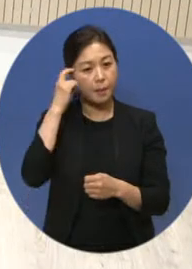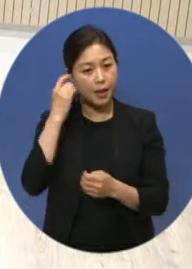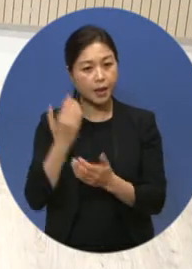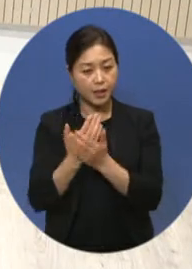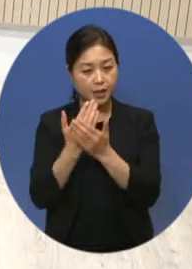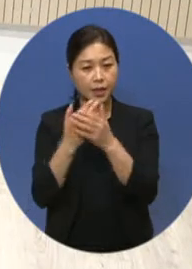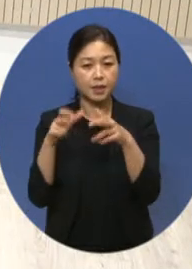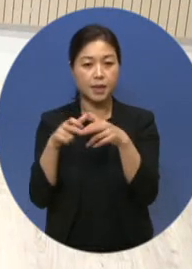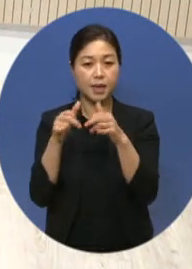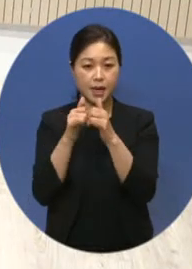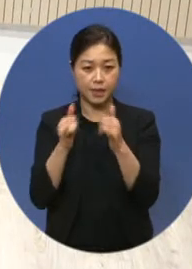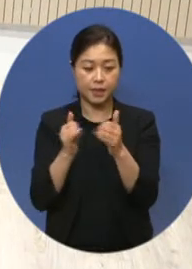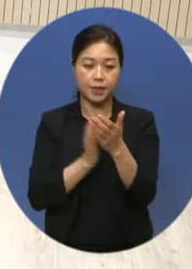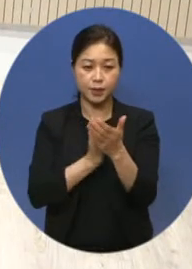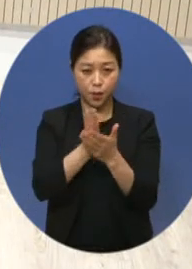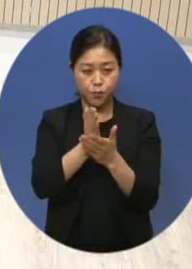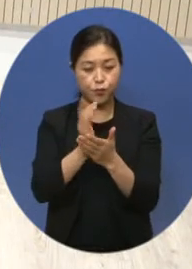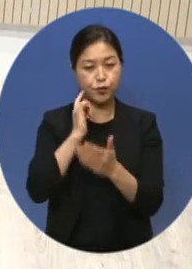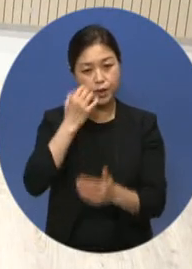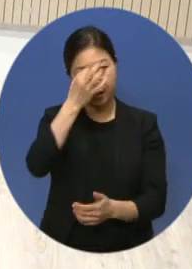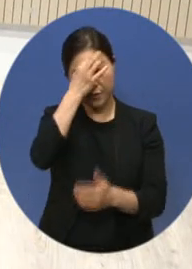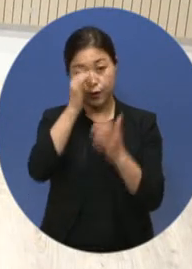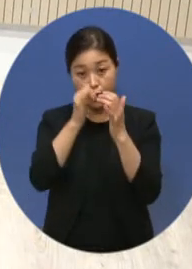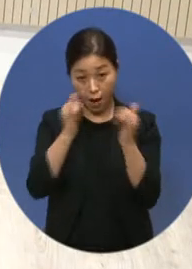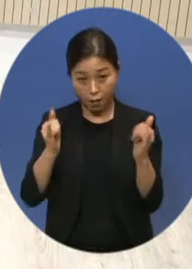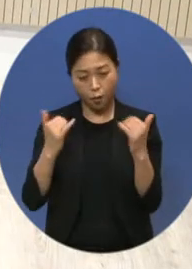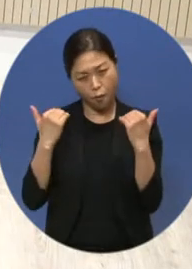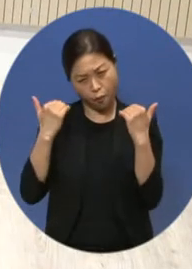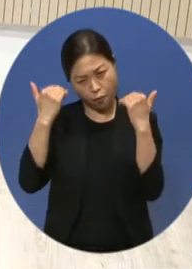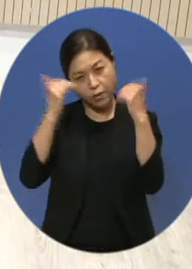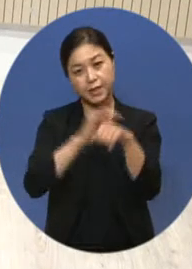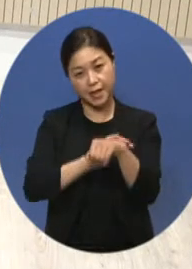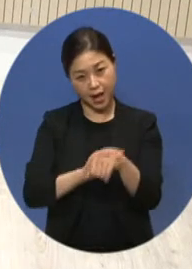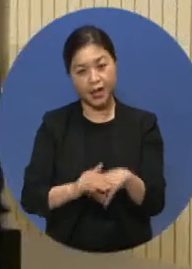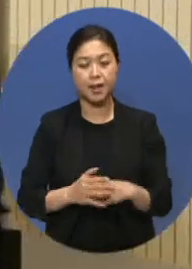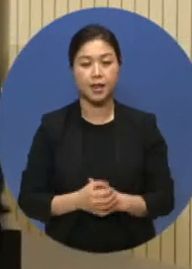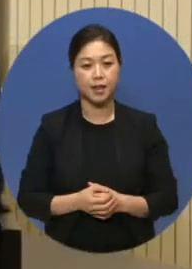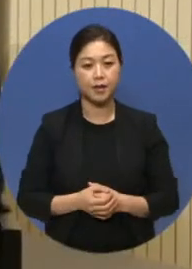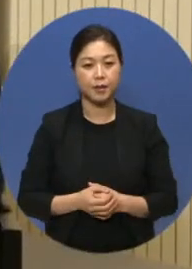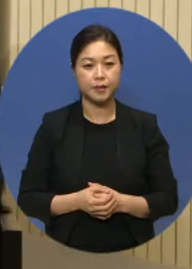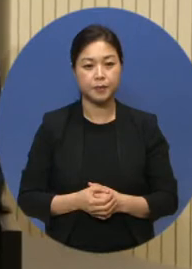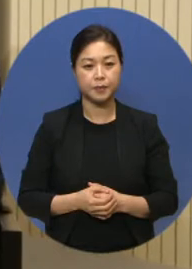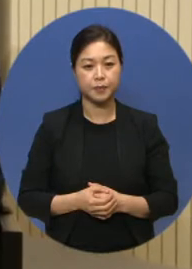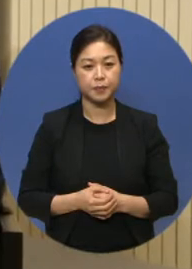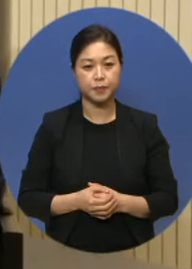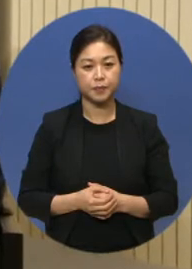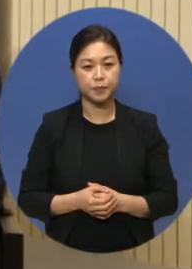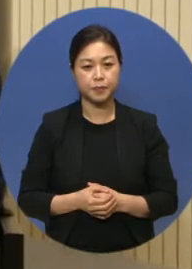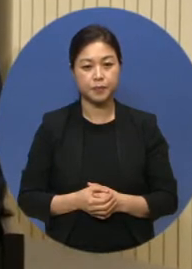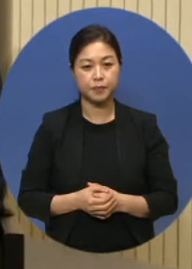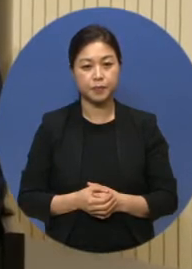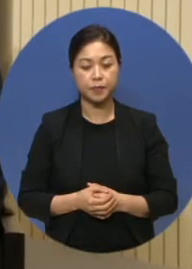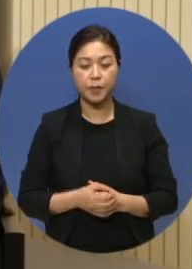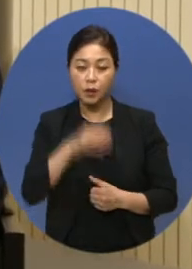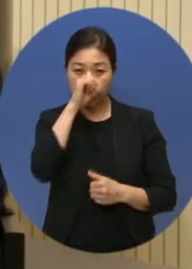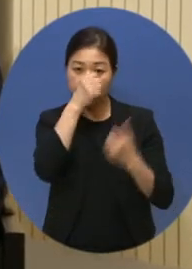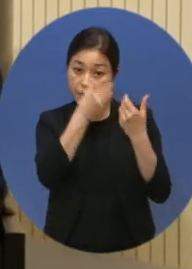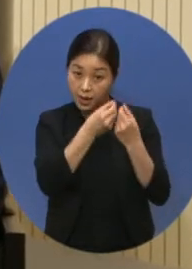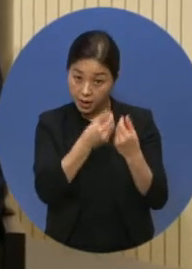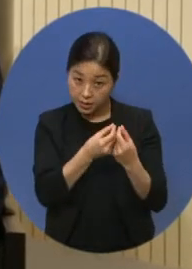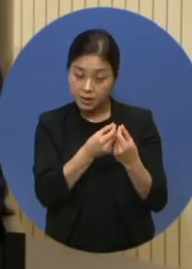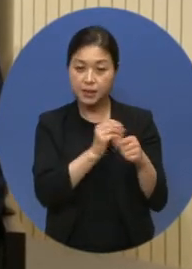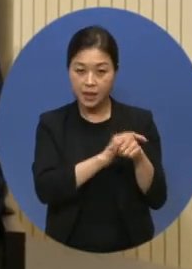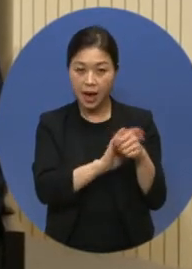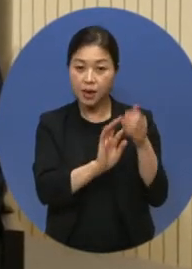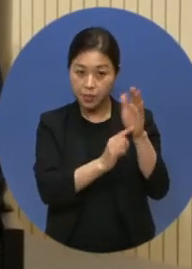발달장애인 전문 아티스트들로 이제 성장해 나가고 있으니까 이러한 어떠한 좋은 사례로 남아서